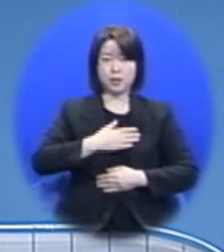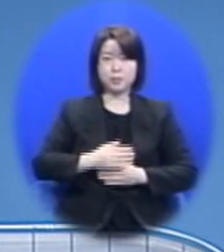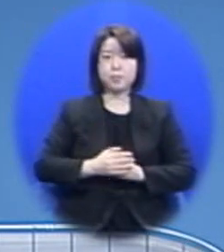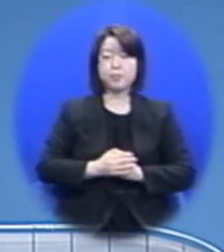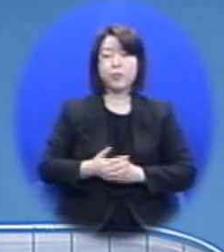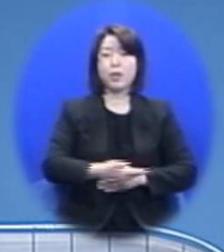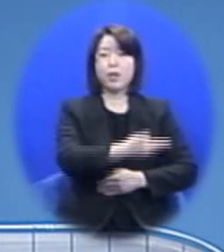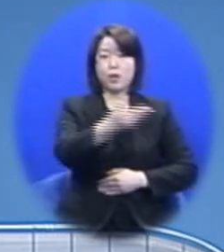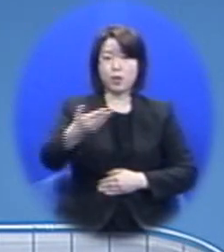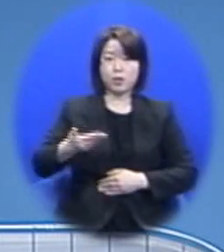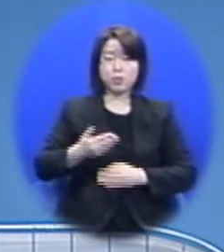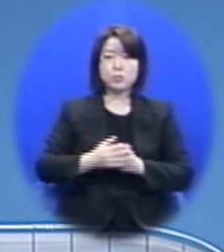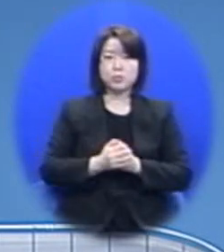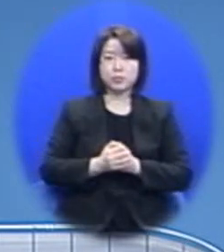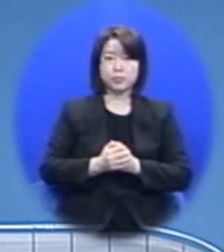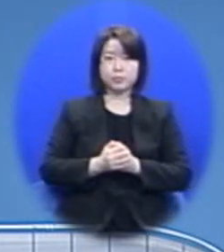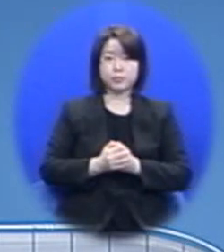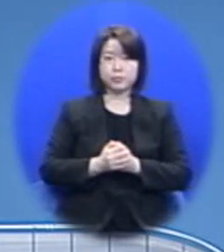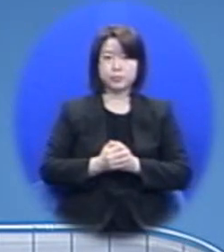여러분,